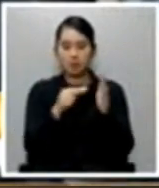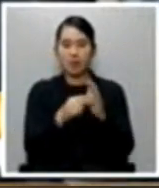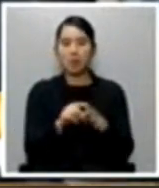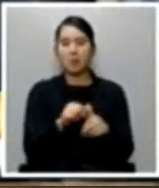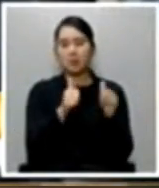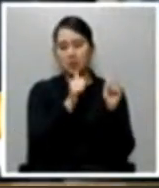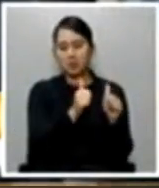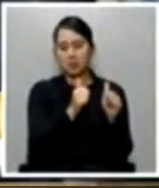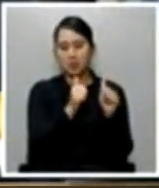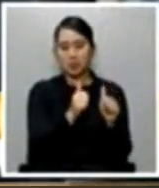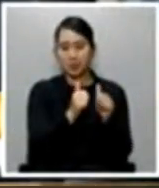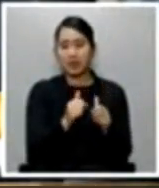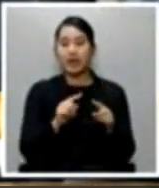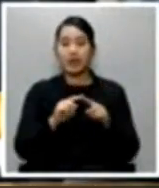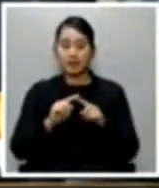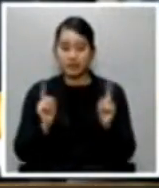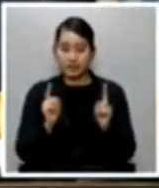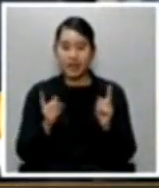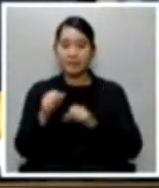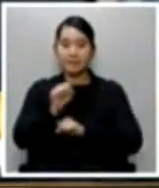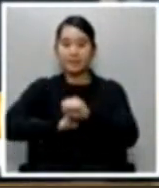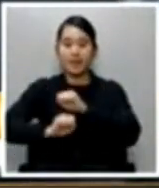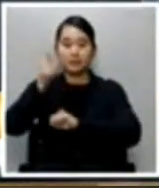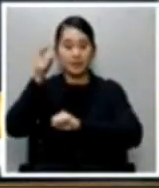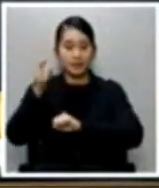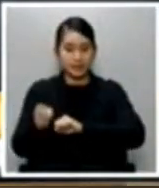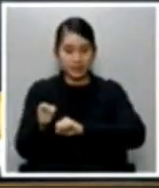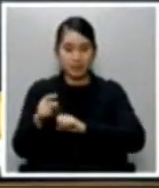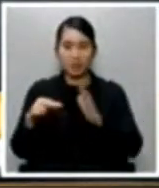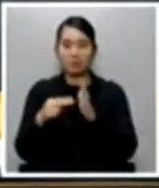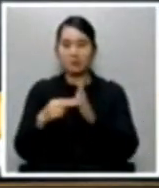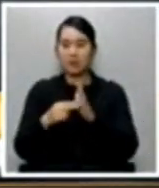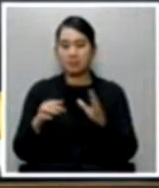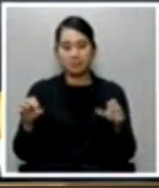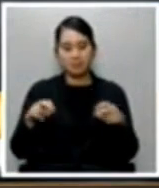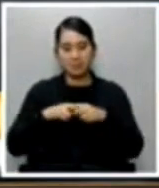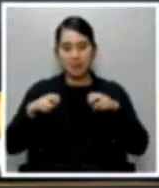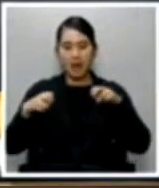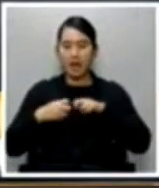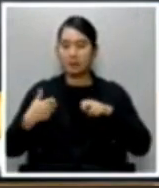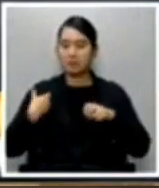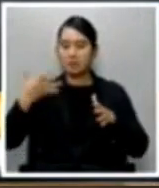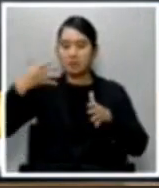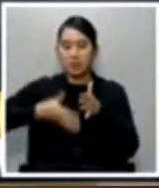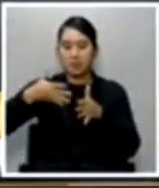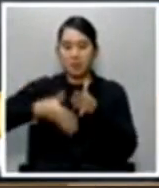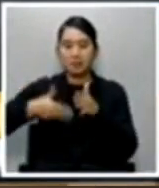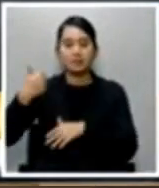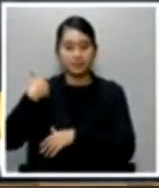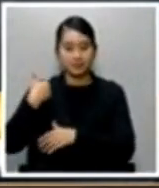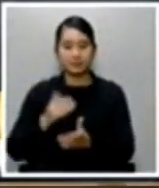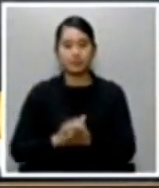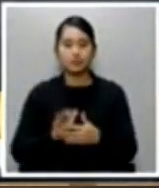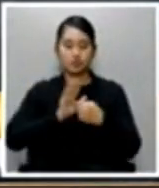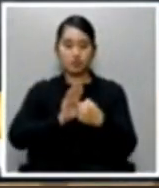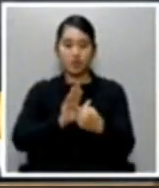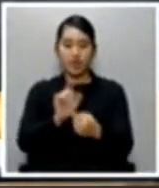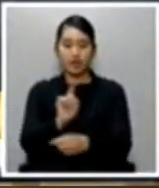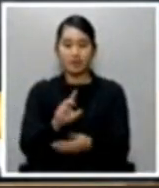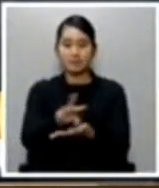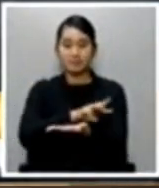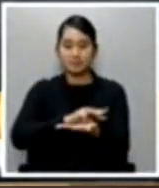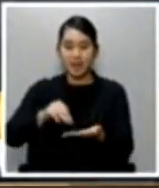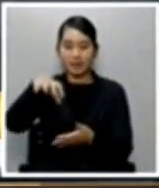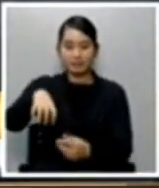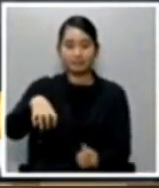ที่ดูดีมากแต่พอมันในขั้นปฏิบัติเนี่ยมันติดขัดไปหมดนะครับตัวอย่างเช่นมคอแห่ง